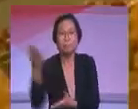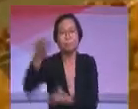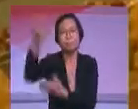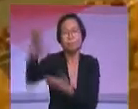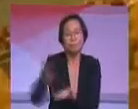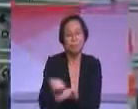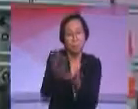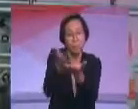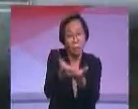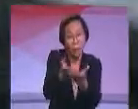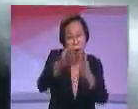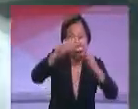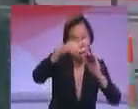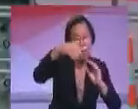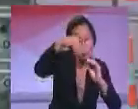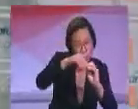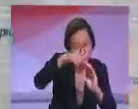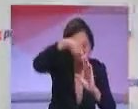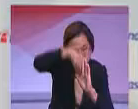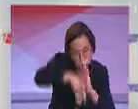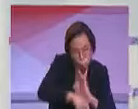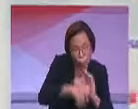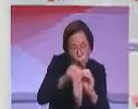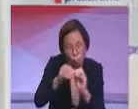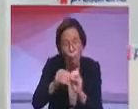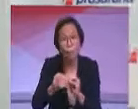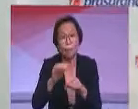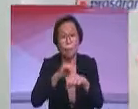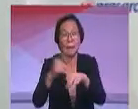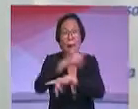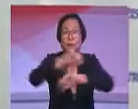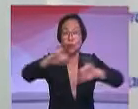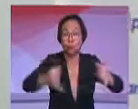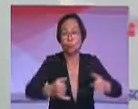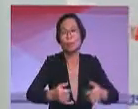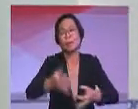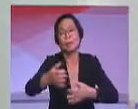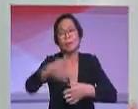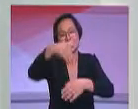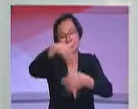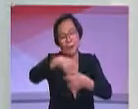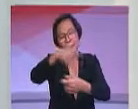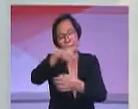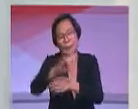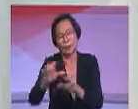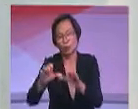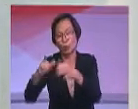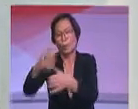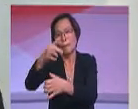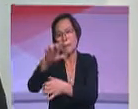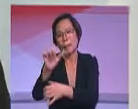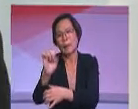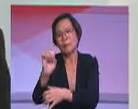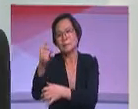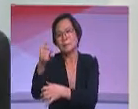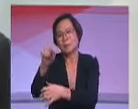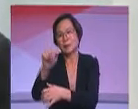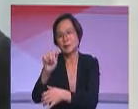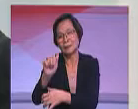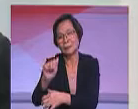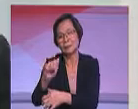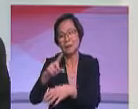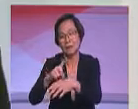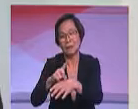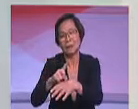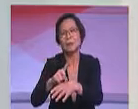dibentangkan secara lebih terperinci pada Jumaat lalu. Beliau mengulas perkara itu dalam sidang media Kumpulan Prasarana Berhad di Ibu Negara.